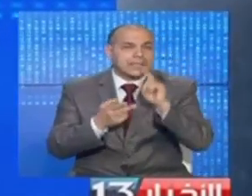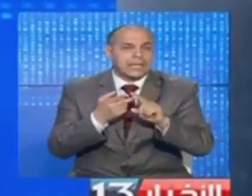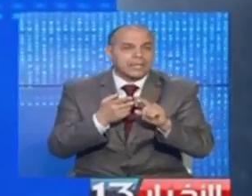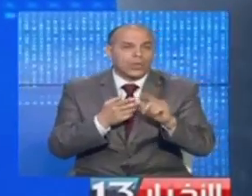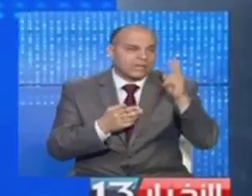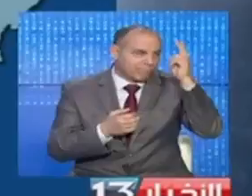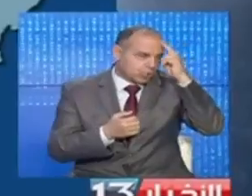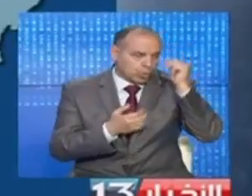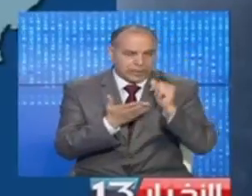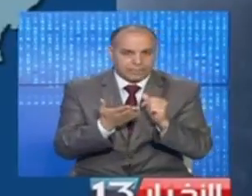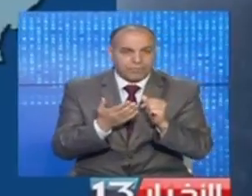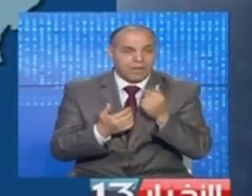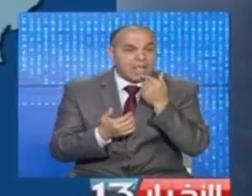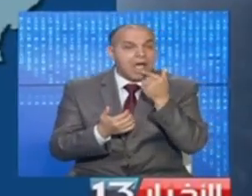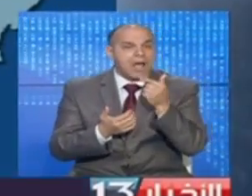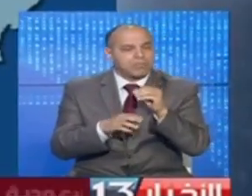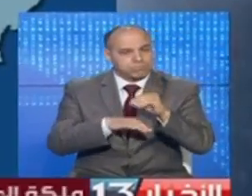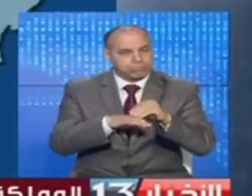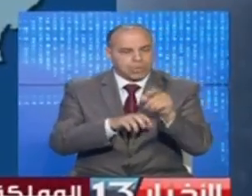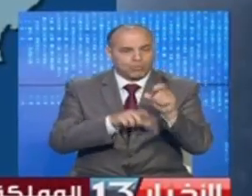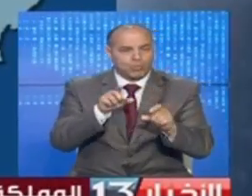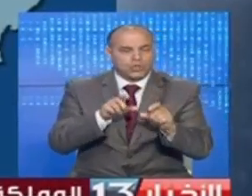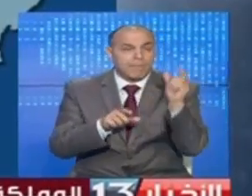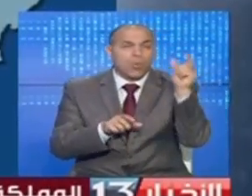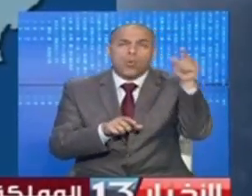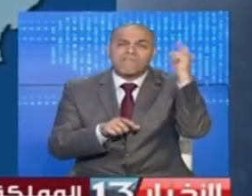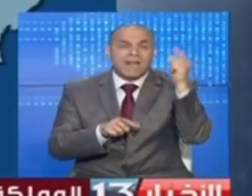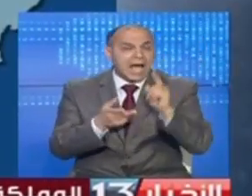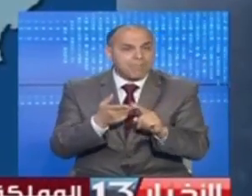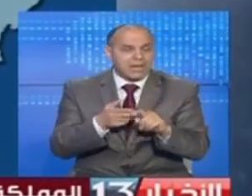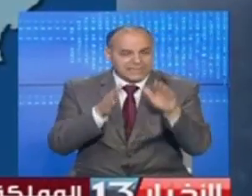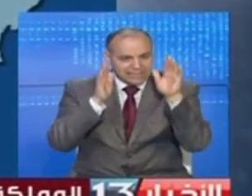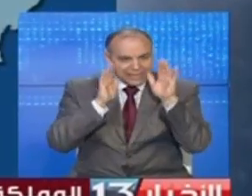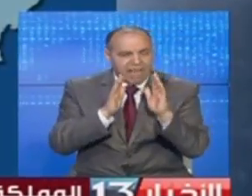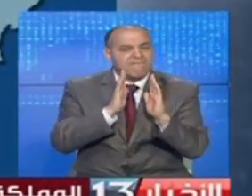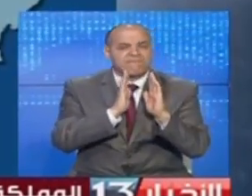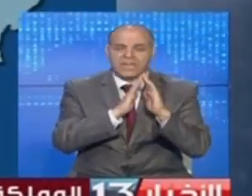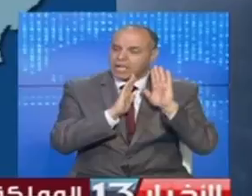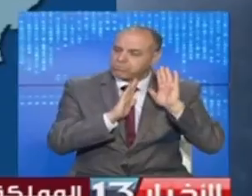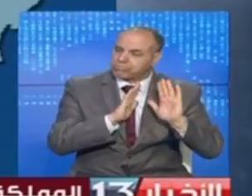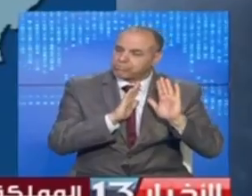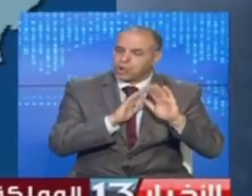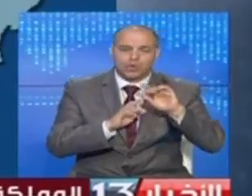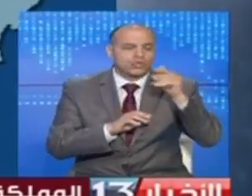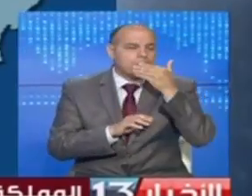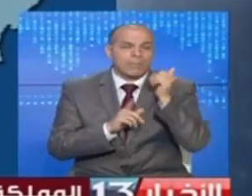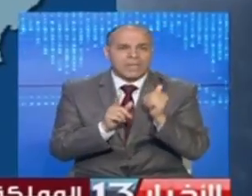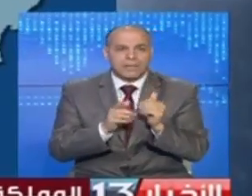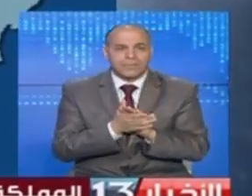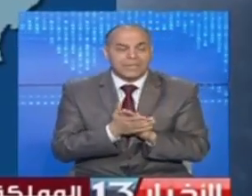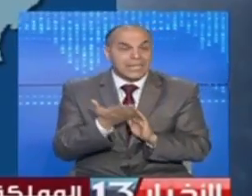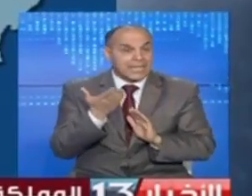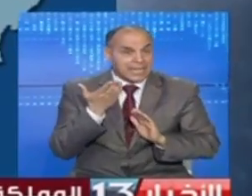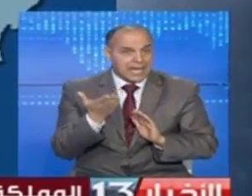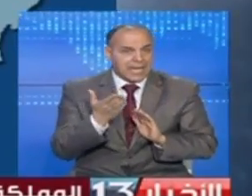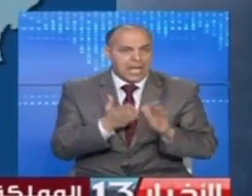بالمملكة العربية السعودية، حثت المسلمين في أنحاء العالم على الصلاة في منازلهم خلال شهر رمضان إذا